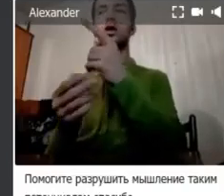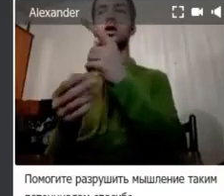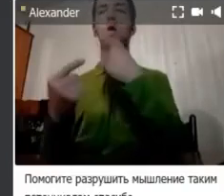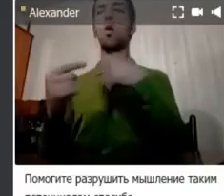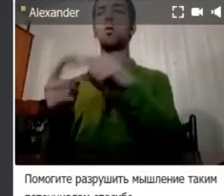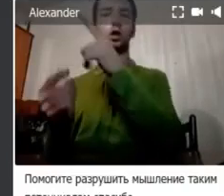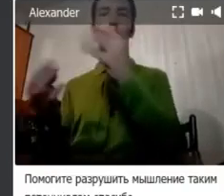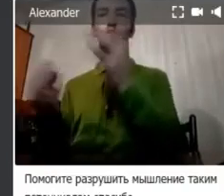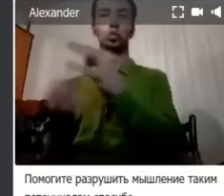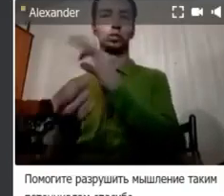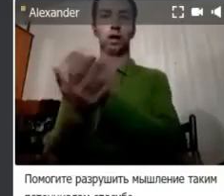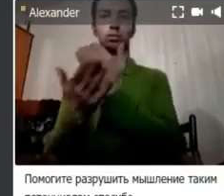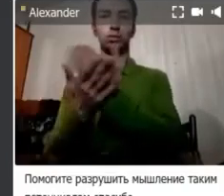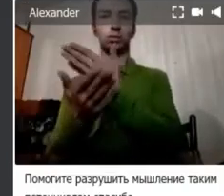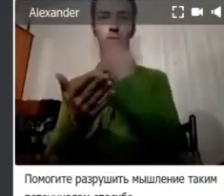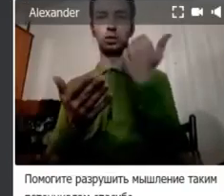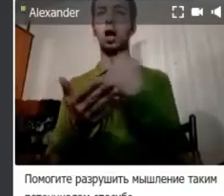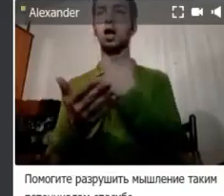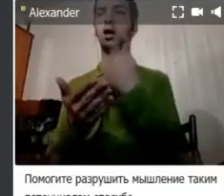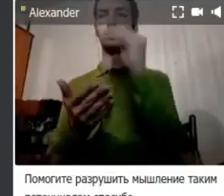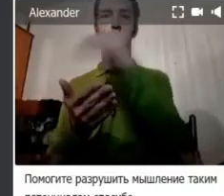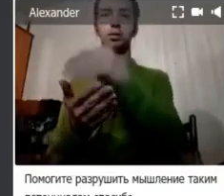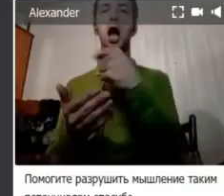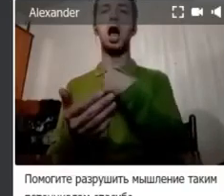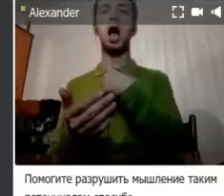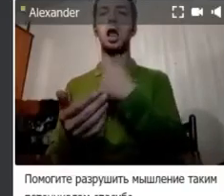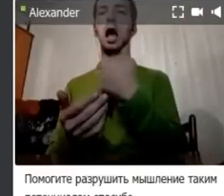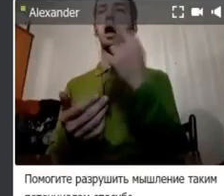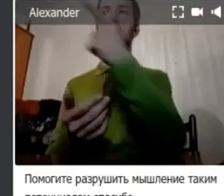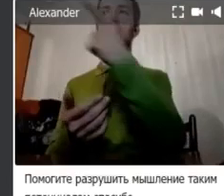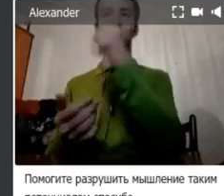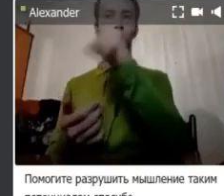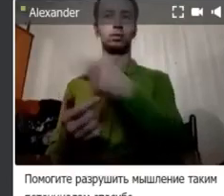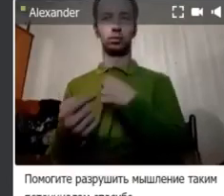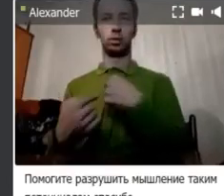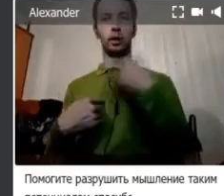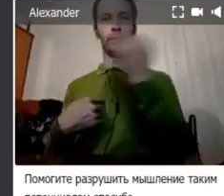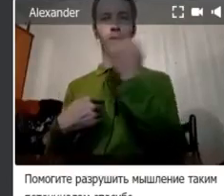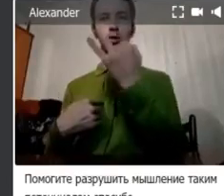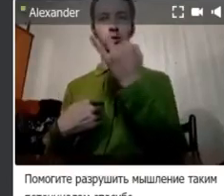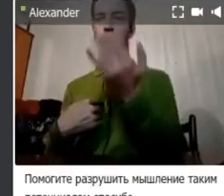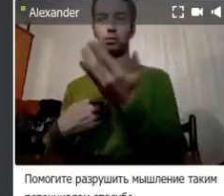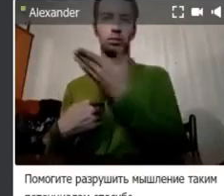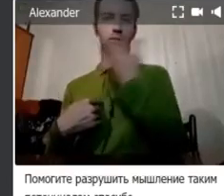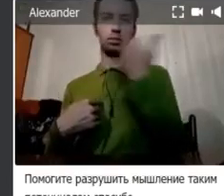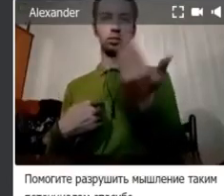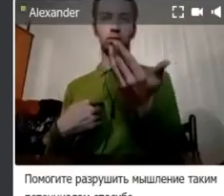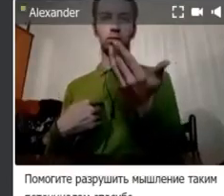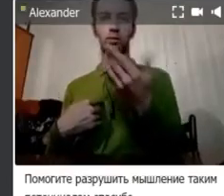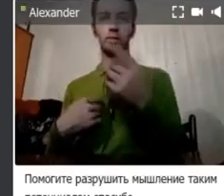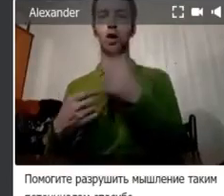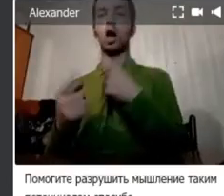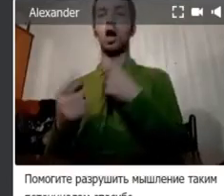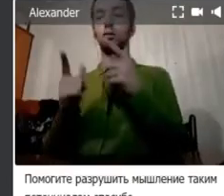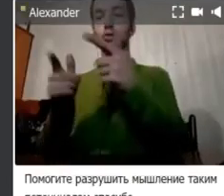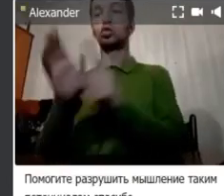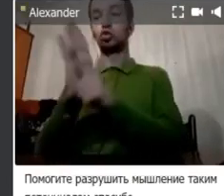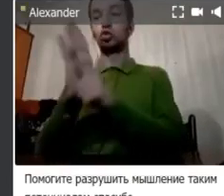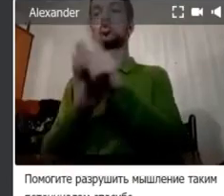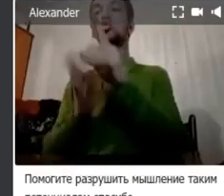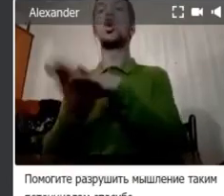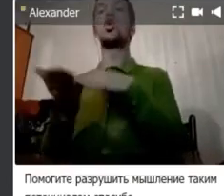получает, поскольку вы ничего не купили. Соответственно, вас просто удаляют из программы, удаляют из таблицы,